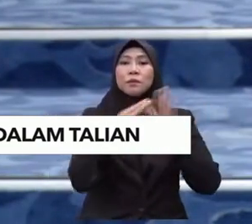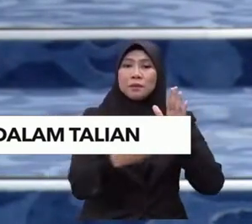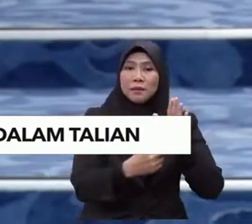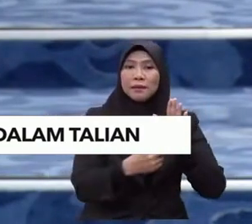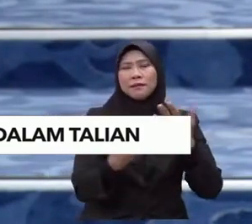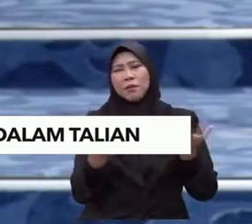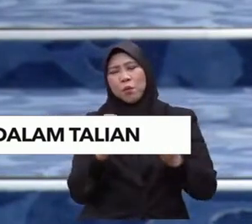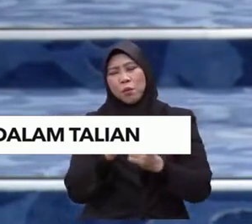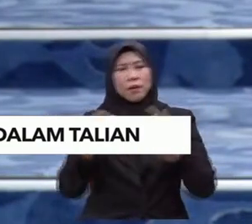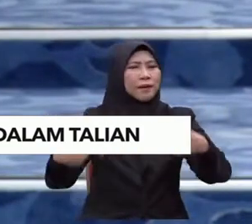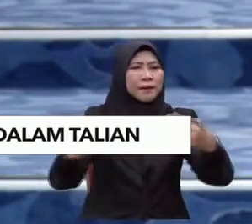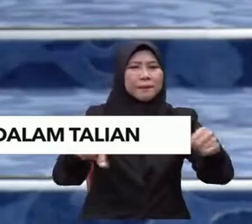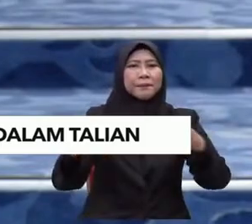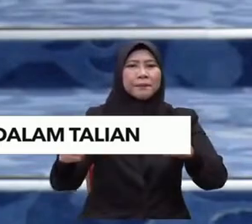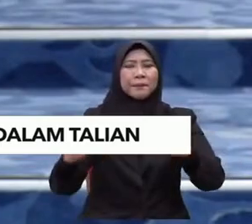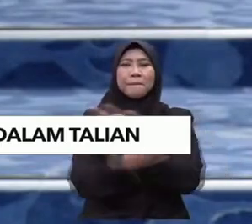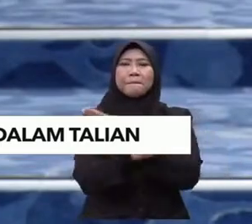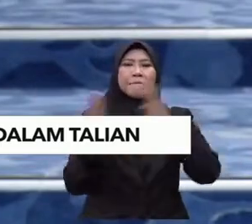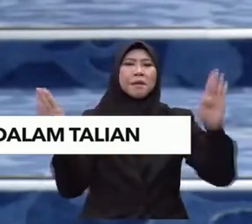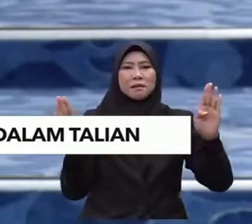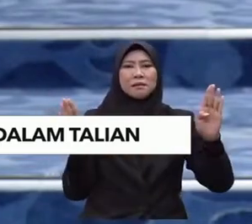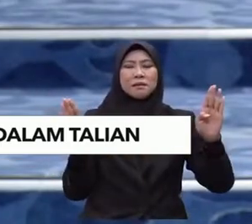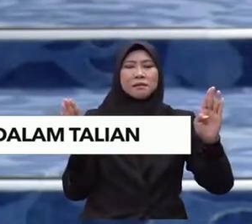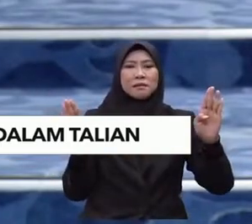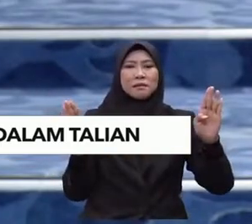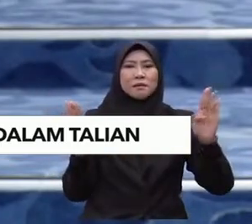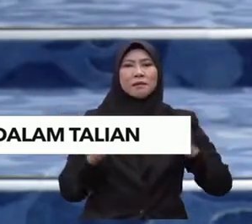gameplay ini bebas daripada politik